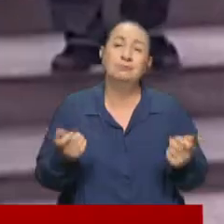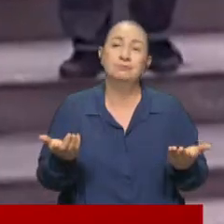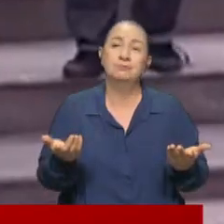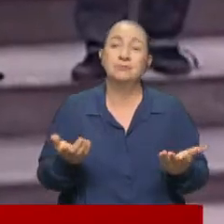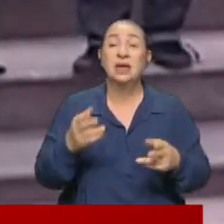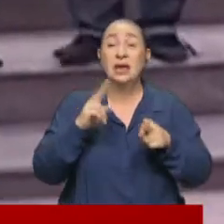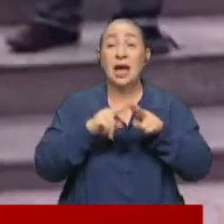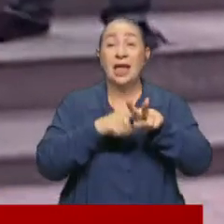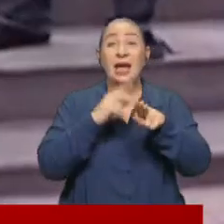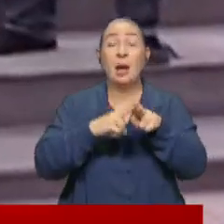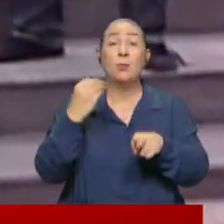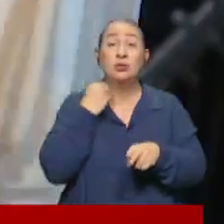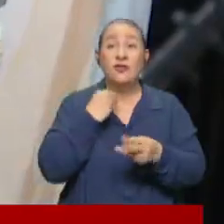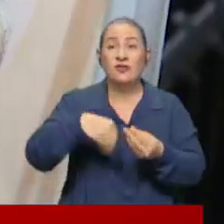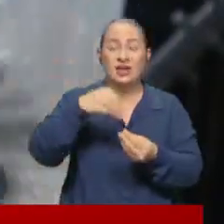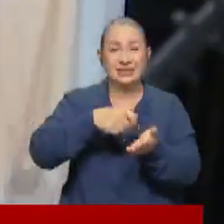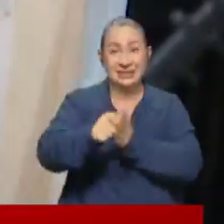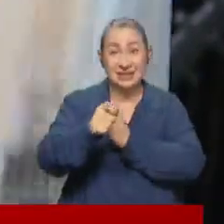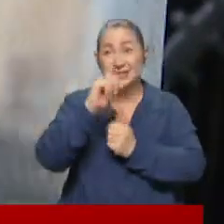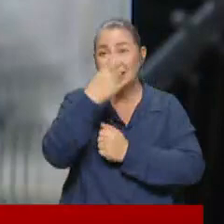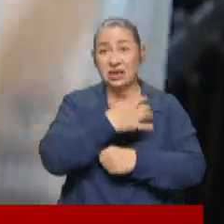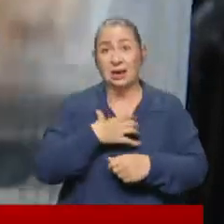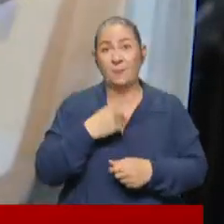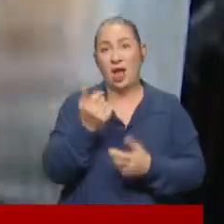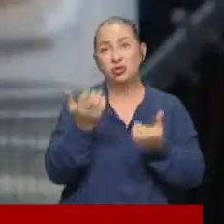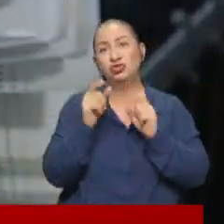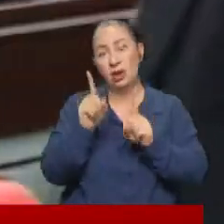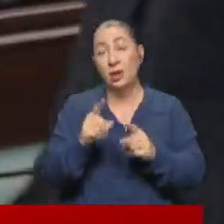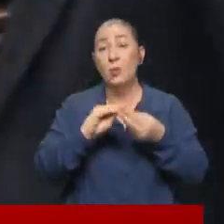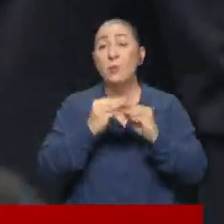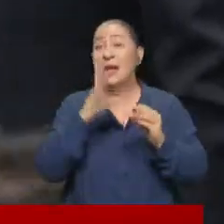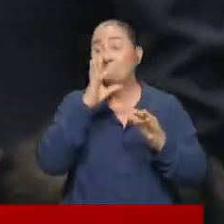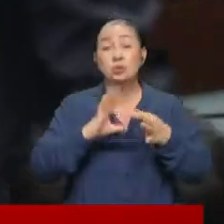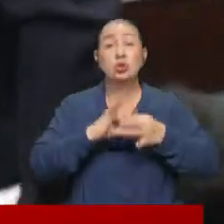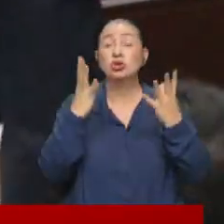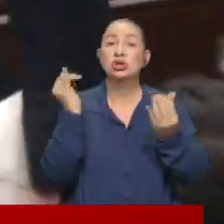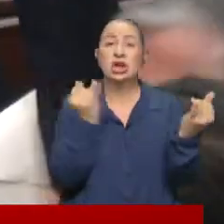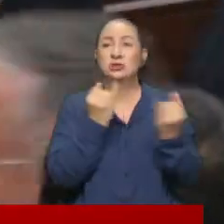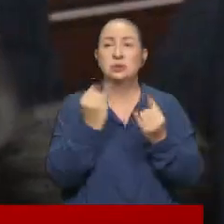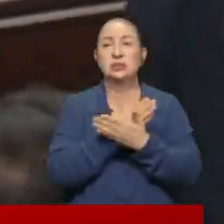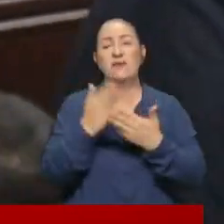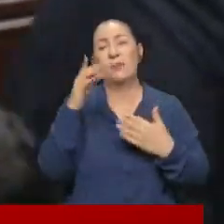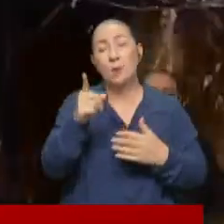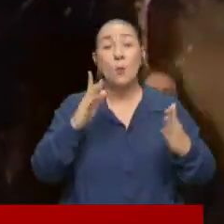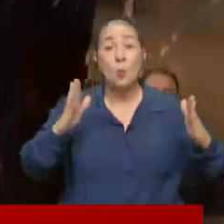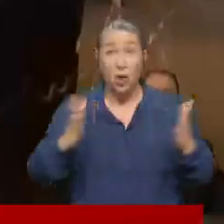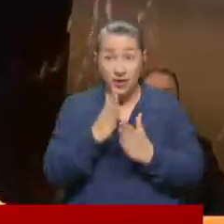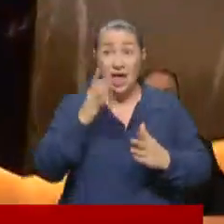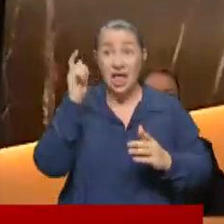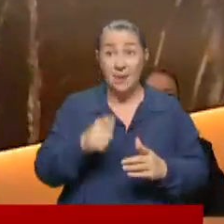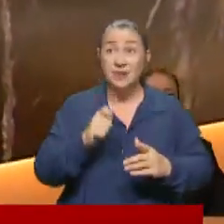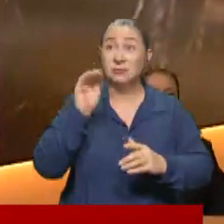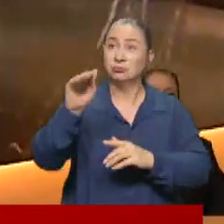yaptım. KYK borçlarında faiz silindi. Sadece ana para alınacak. Sorunu kim çözdü tartışması ise sürüyor. Muhalefet